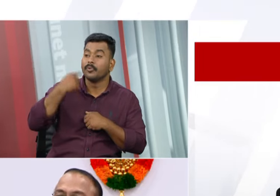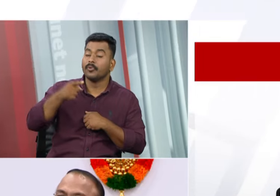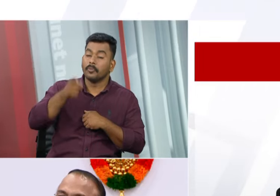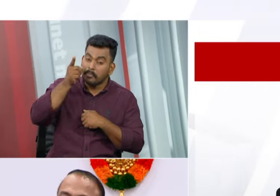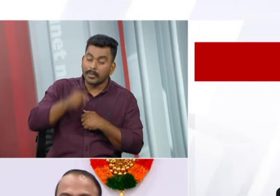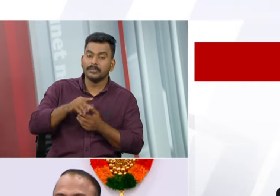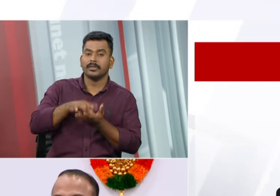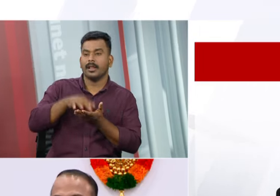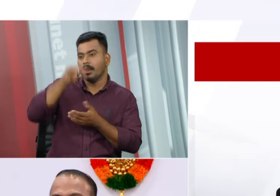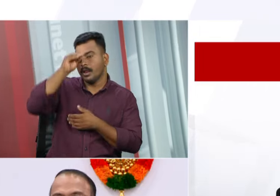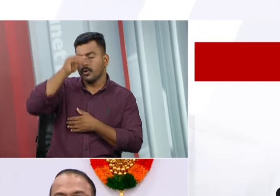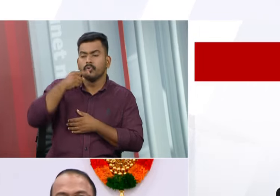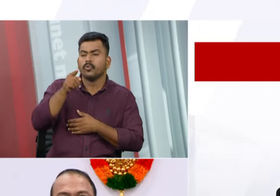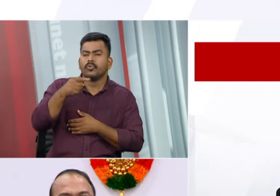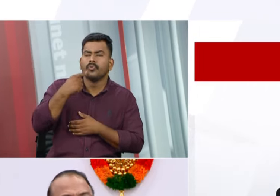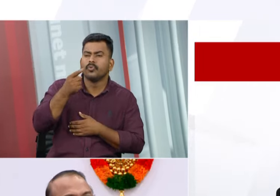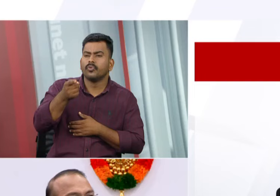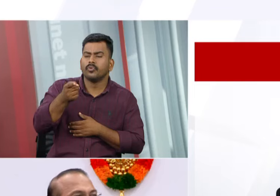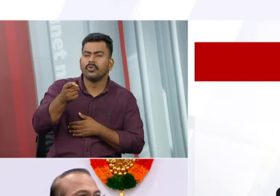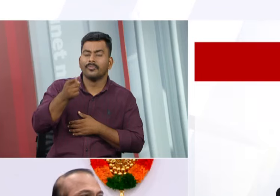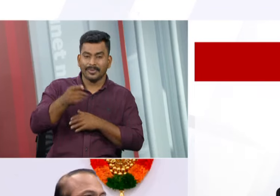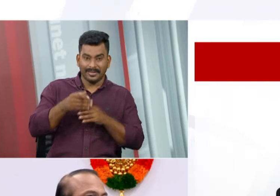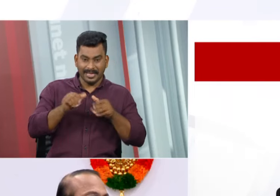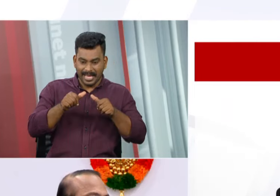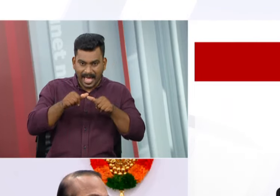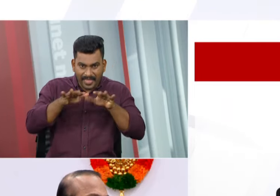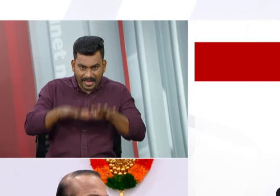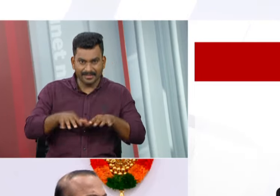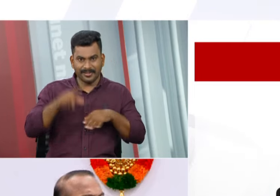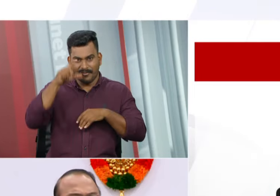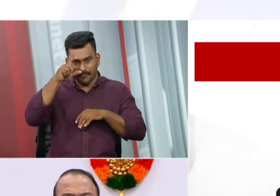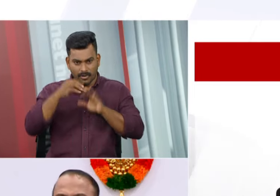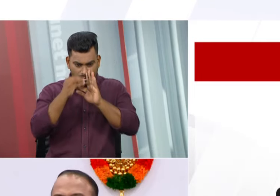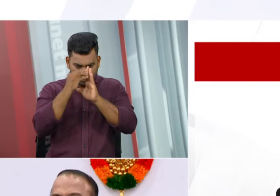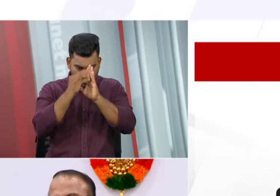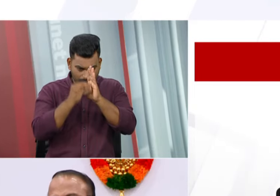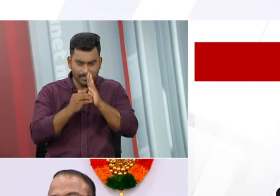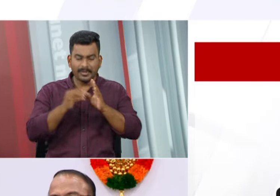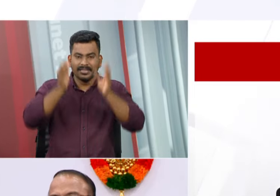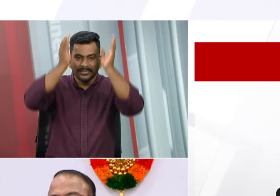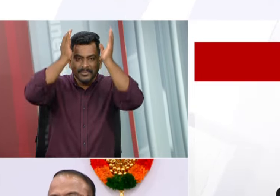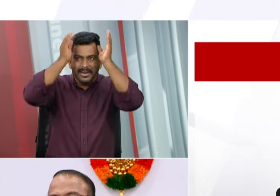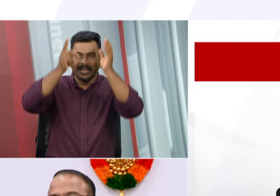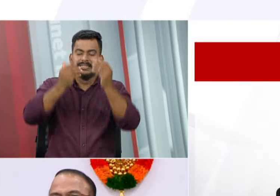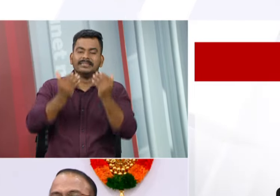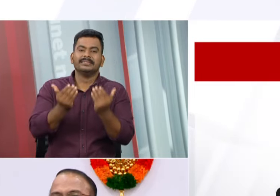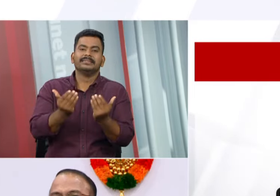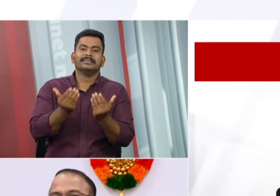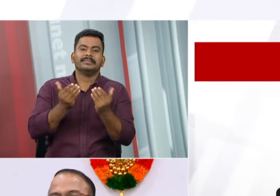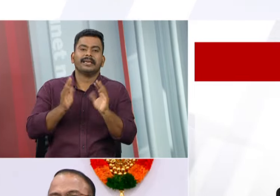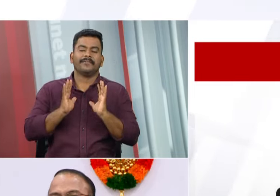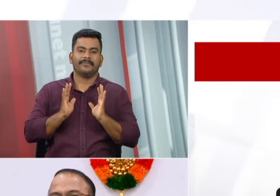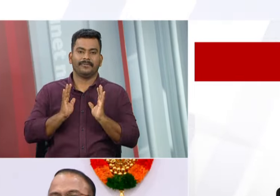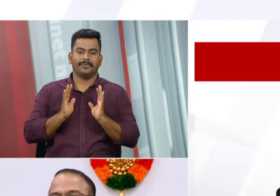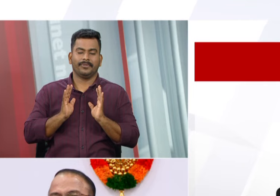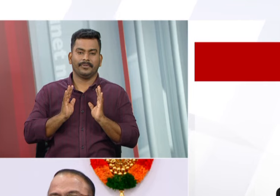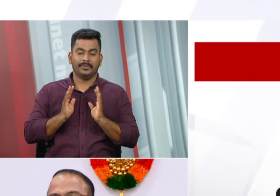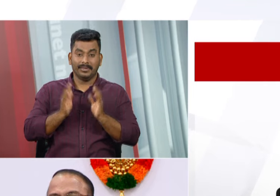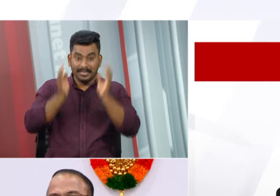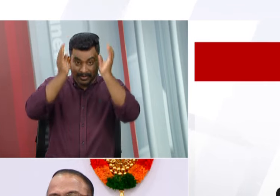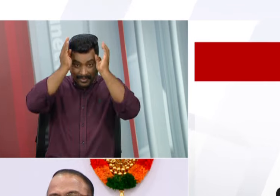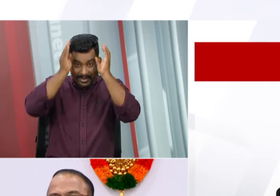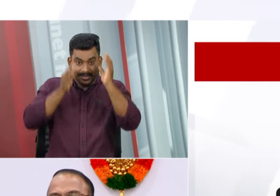സംബന്ധിച്ചിടത്തോളം അതീവ ഗൗരവമാണ്. ആ ക്ഷേത്രവുമായി ബന്ധപ്പെട്ടുണ്ടാകുന്ന സുരക്ഷ, ഇത് രണ്ടും പ്രധാനമല്ലേ? നമുക്കറിയാം മൂന്ന് വഴികൾ